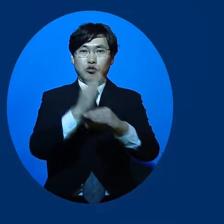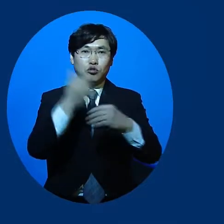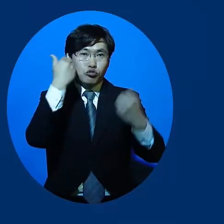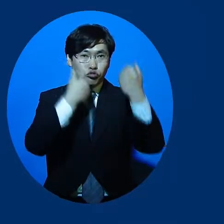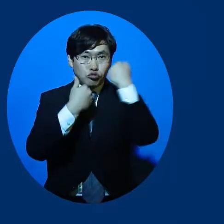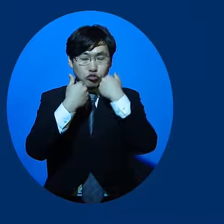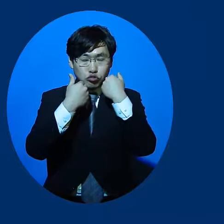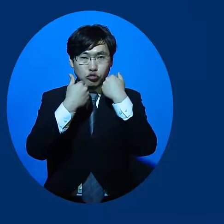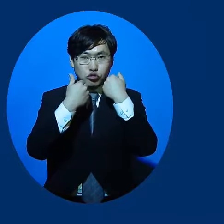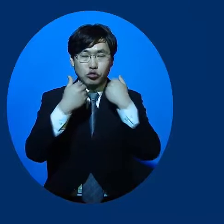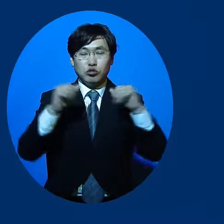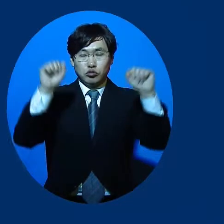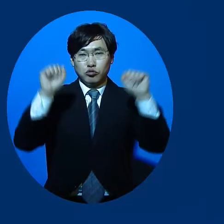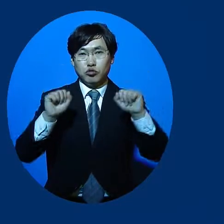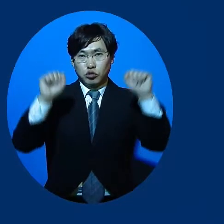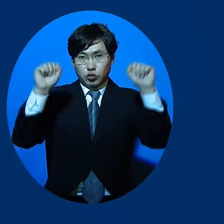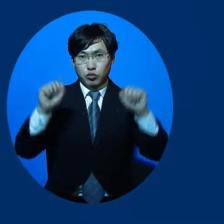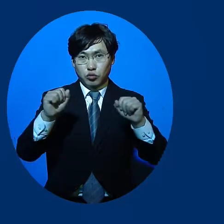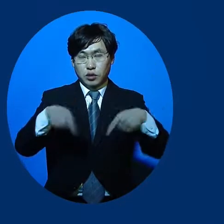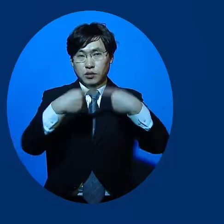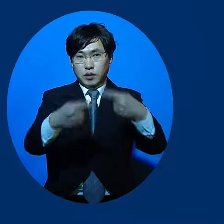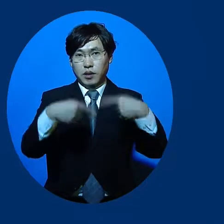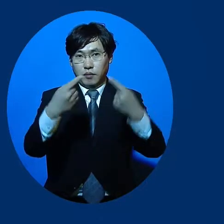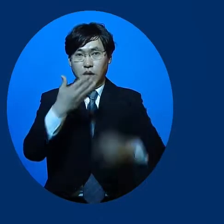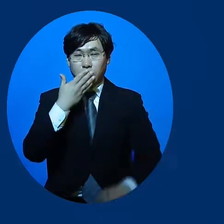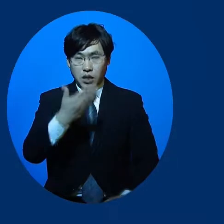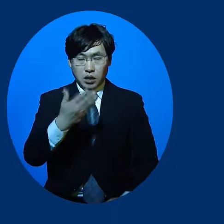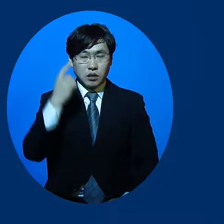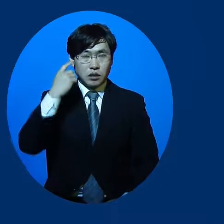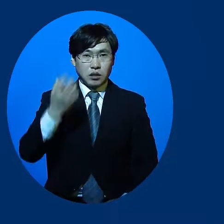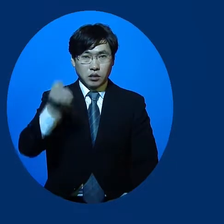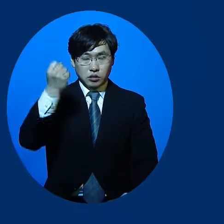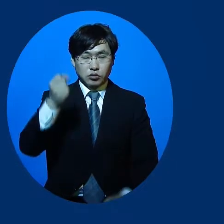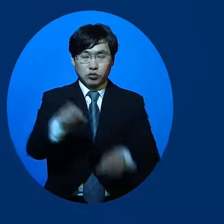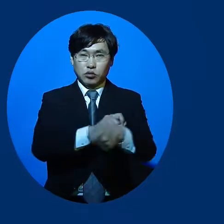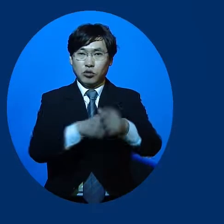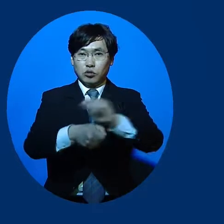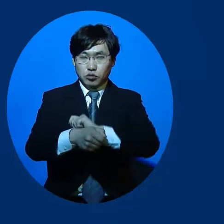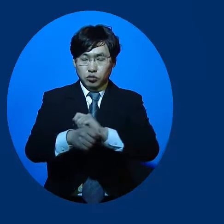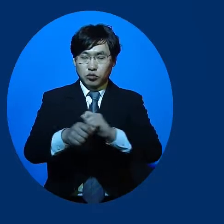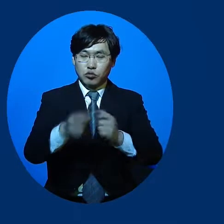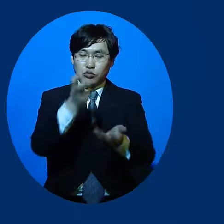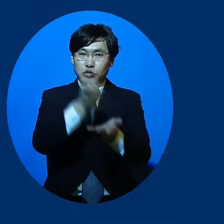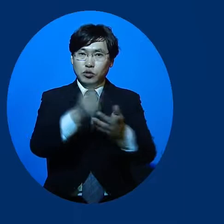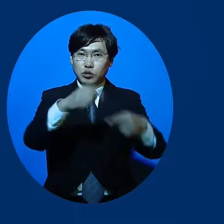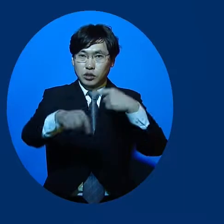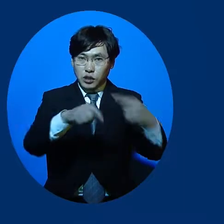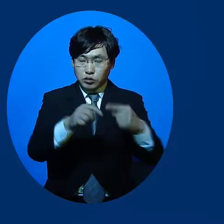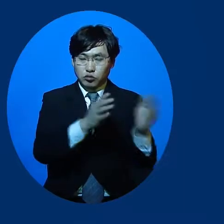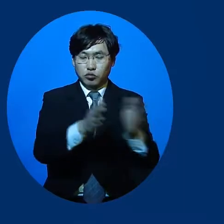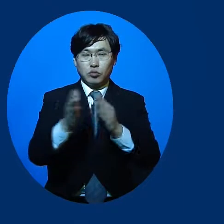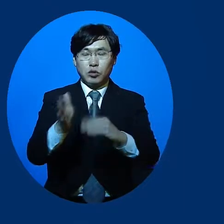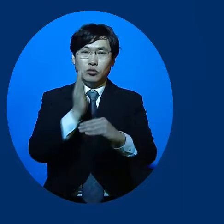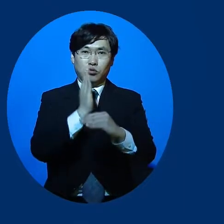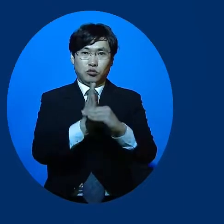누구나 장애인이 될 수 있다라는 전제하에 적극적인 장애인 체육 정책을 마련하고 있는 것입니다.